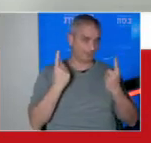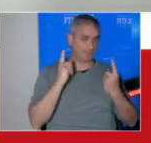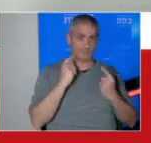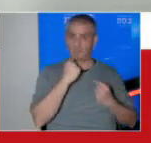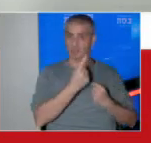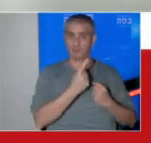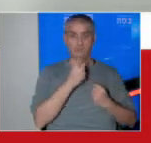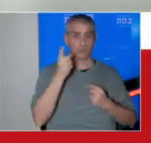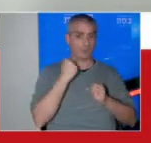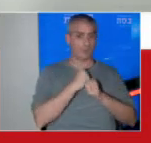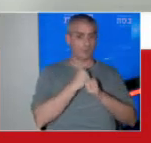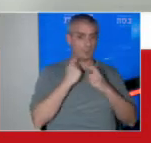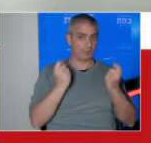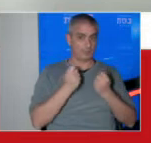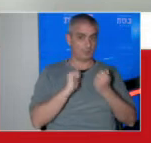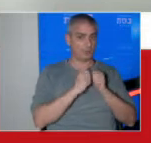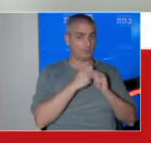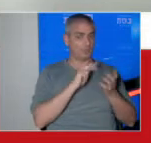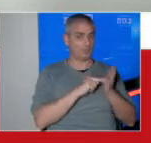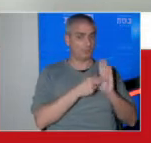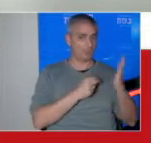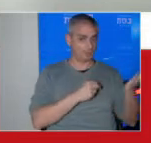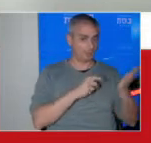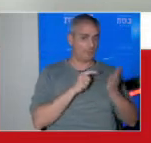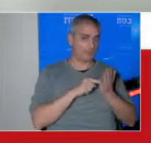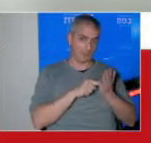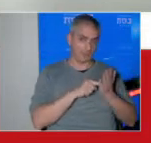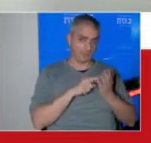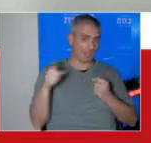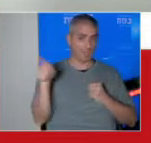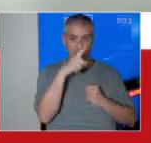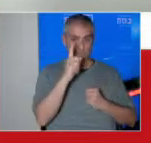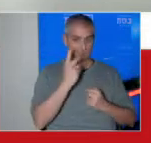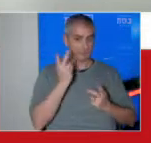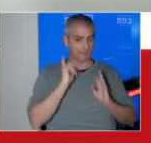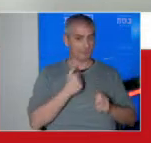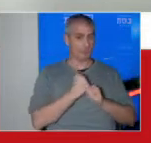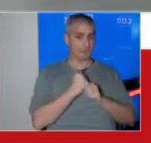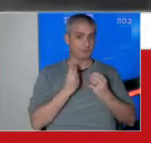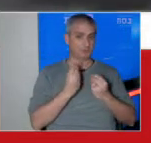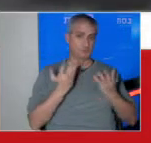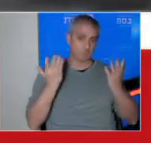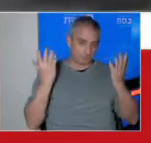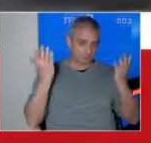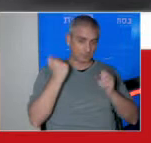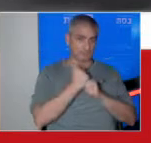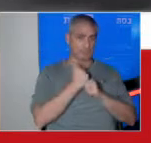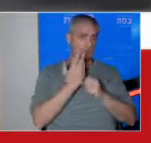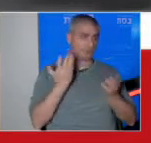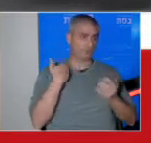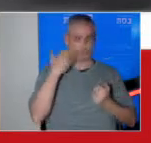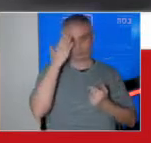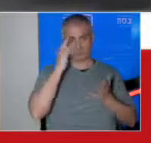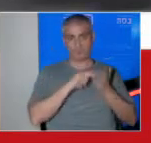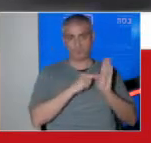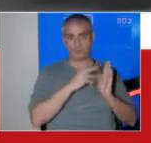לבוא ולהגיד שהוא עשה את הקמפיין, או הוא עשה את הפוליטיקה, ולכן הם אלה שצריכים עכשיו לעשות משהו, הוא אז עשה פוליטיקה, אנחנו מכירים את